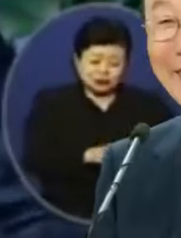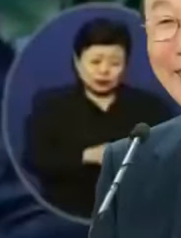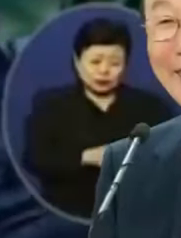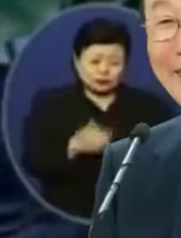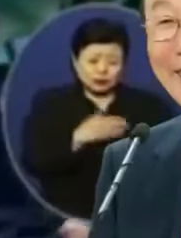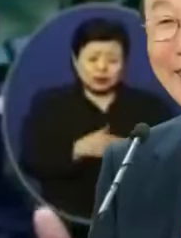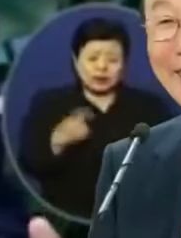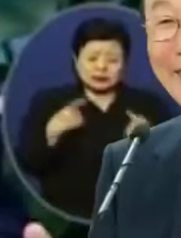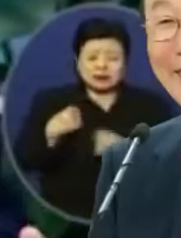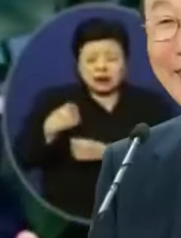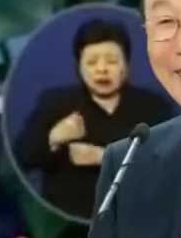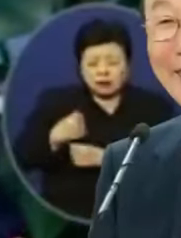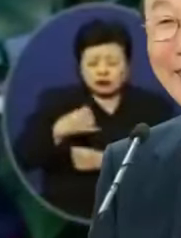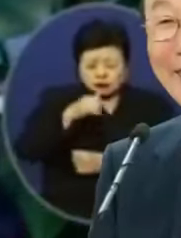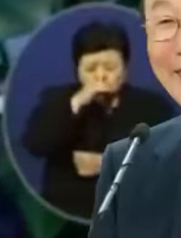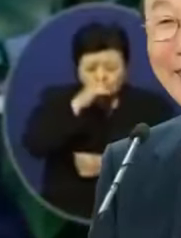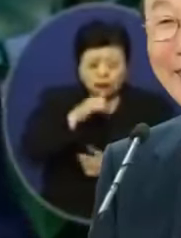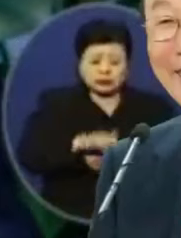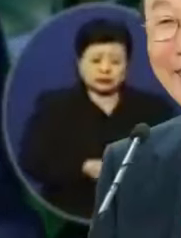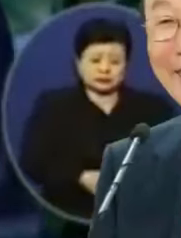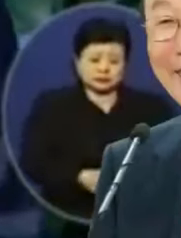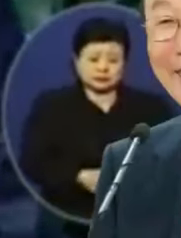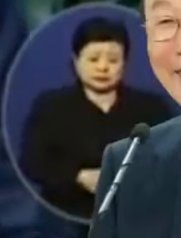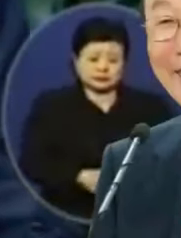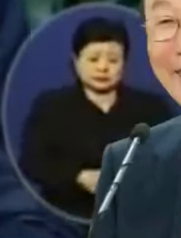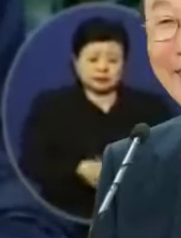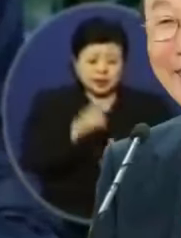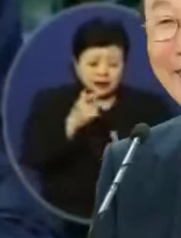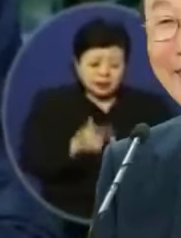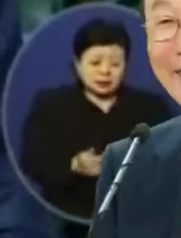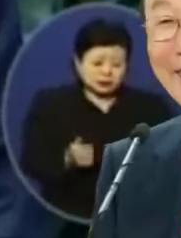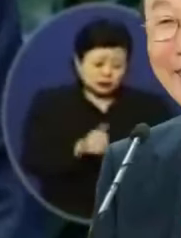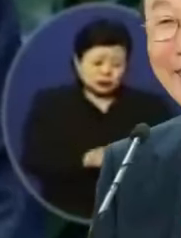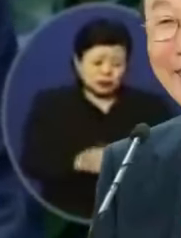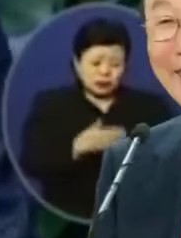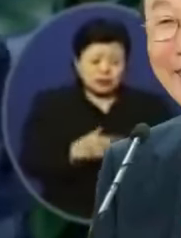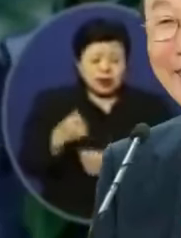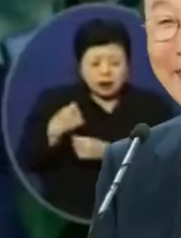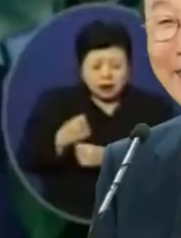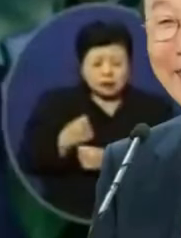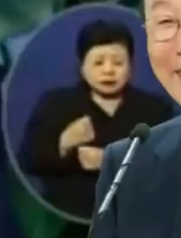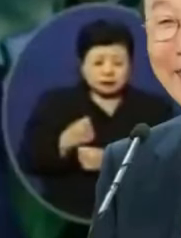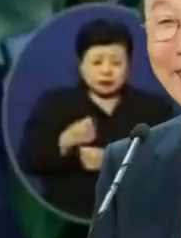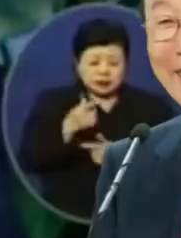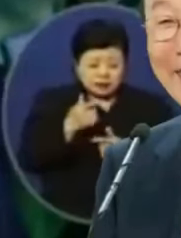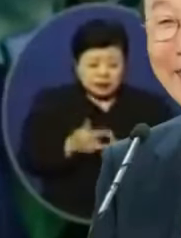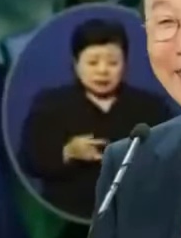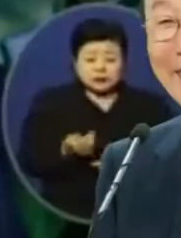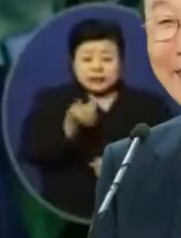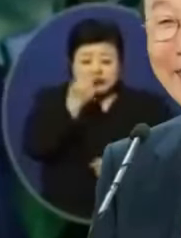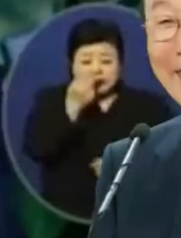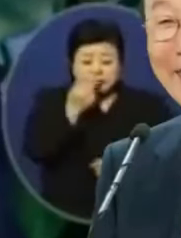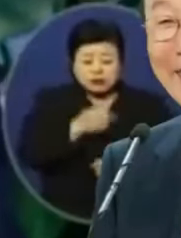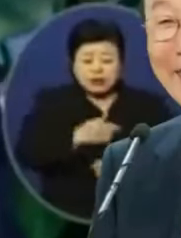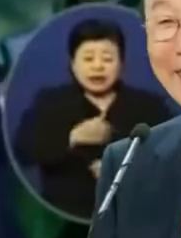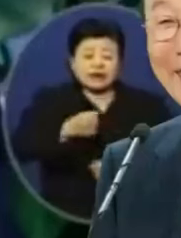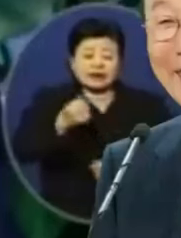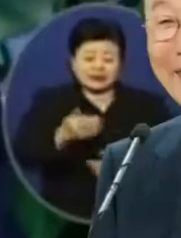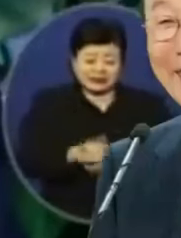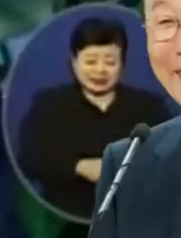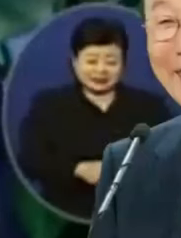우리 몸에 항상 걸머쥐고 있으라고 바울은 말했습니다. 예수의 죽음을 몸에 걸머쥐고 있으면 예수의 생명도 우리의 것이 된다.